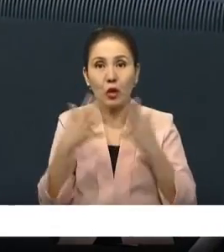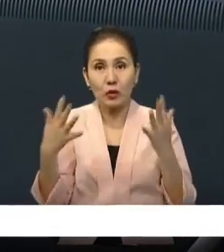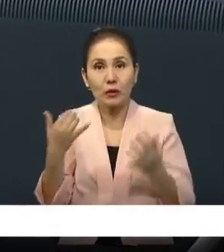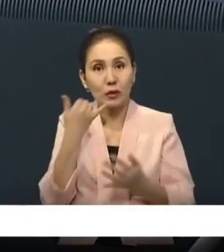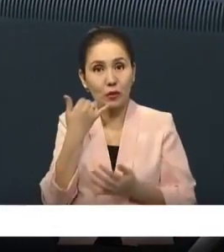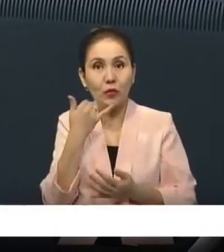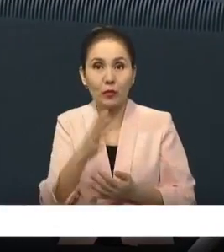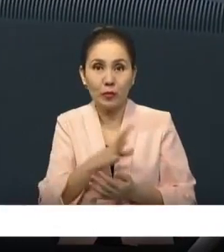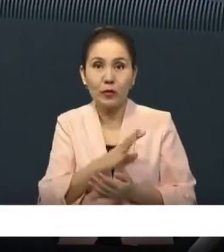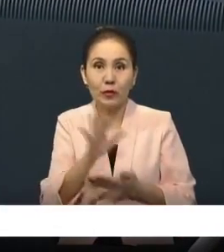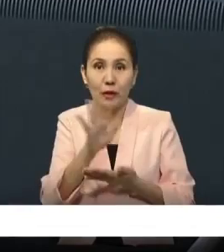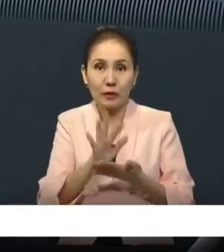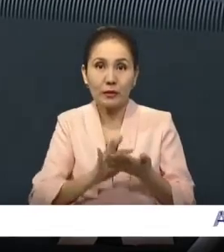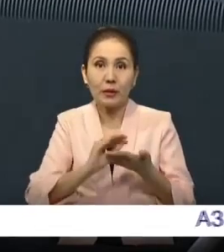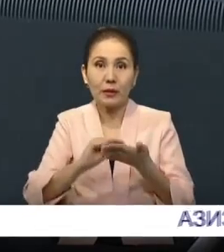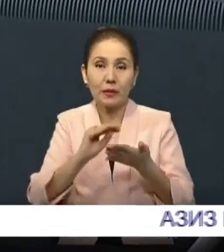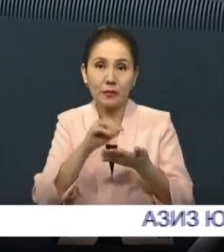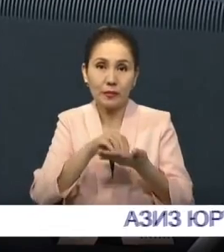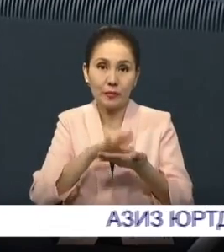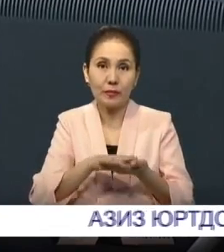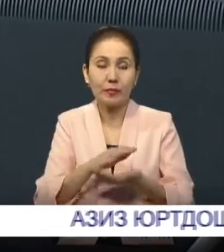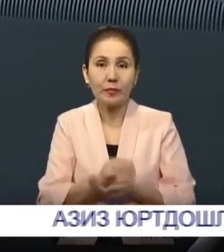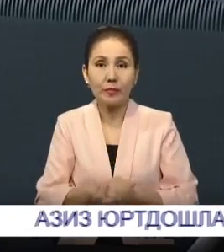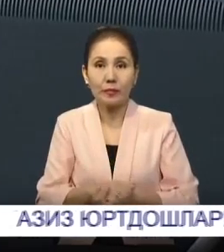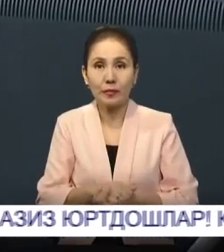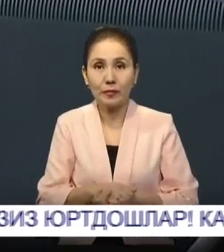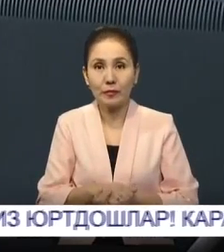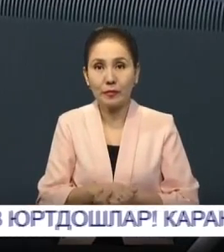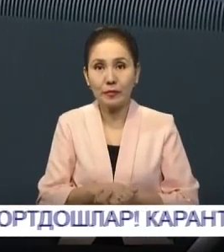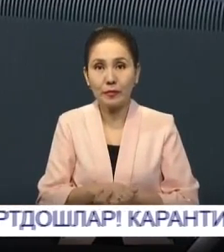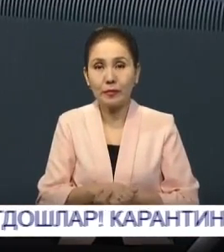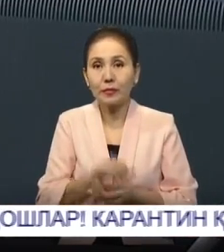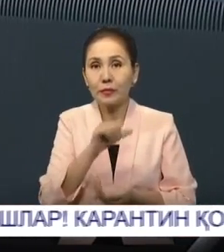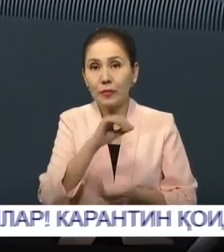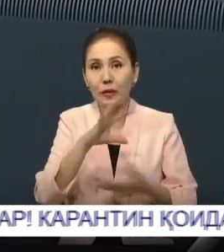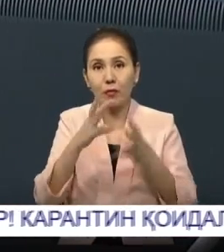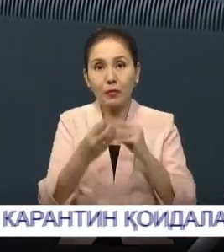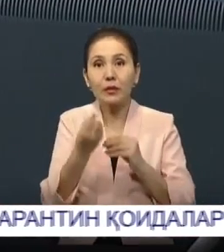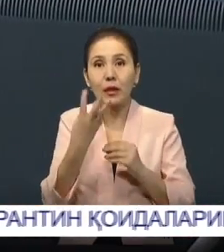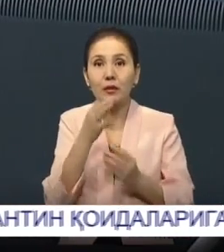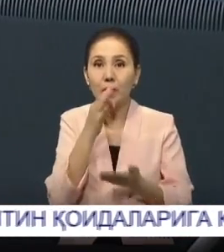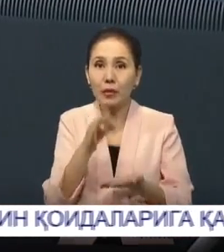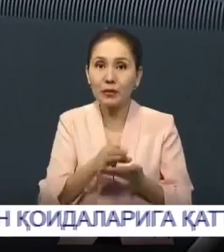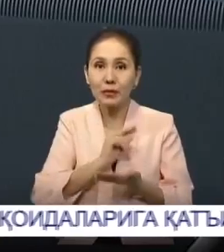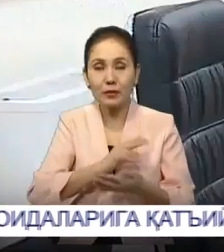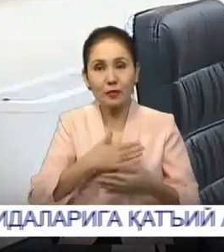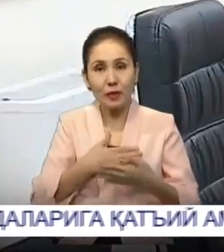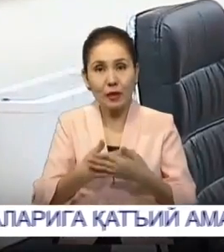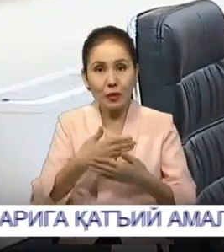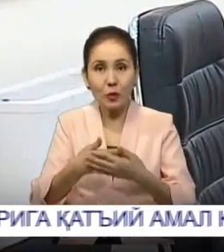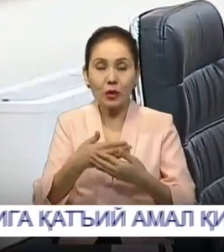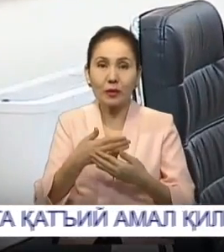qo'ng'iroq bo'ldi. Arizamiz, ya'ni 120 ta qo'ng'iroqlar 200 dan ortiq. O'zi umuman qanchalik mas'uliyatli ekan volontyorlik qilish, mana